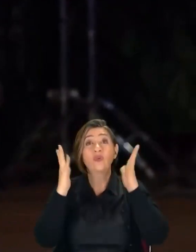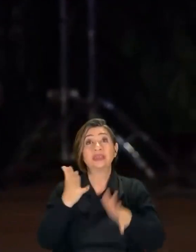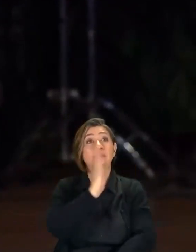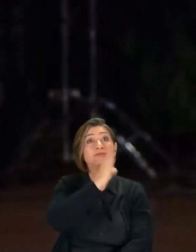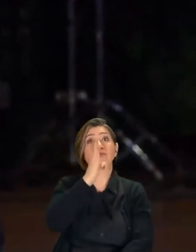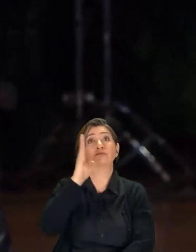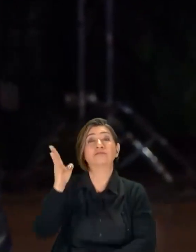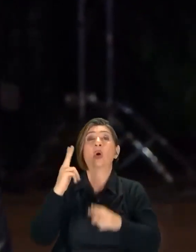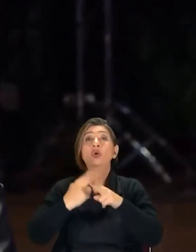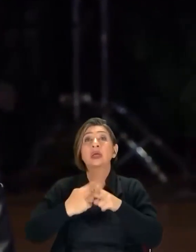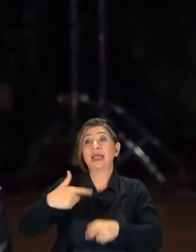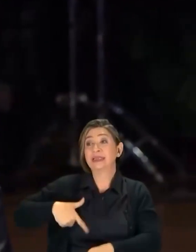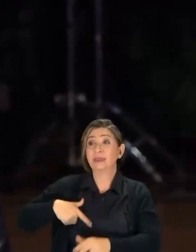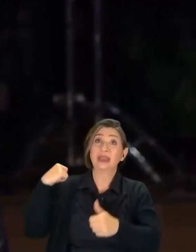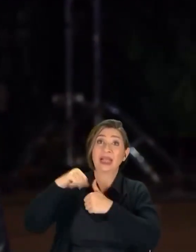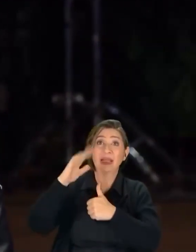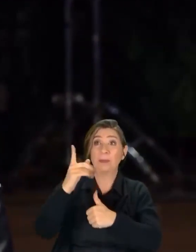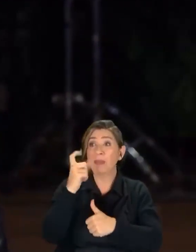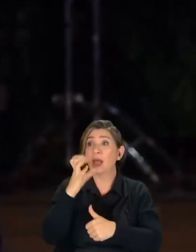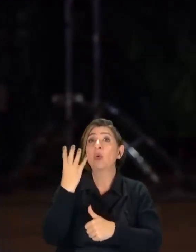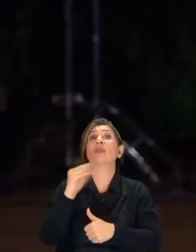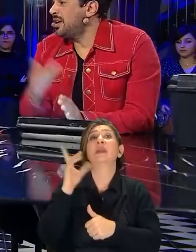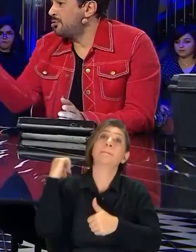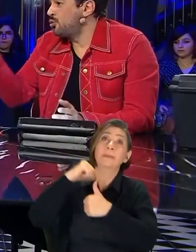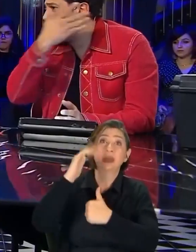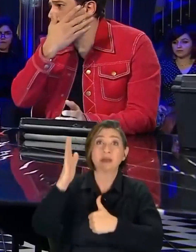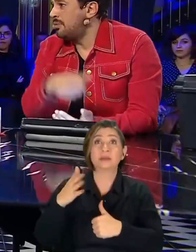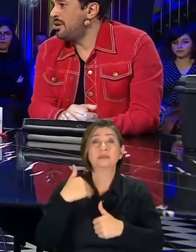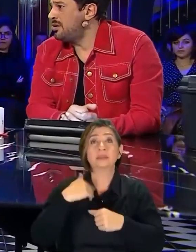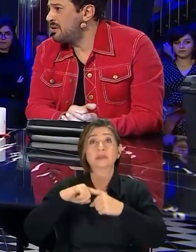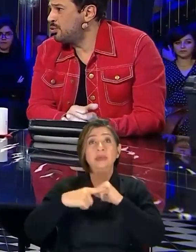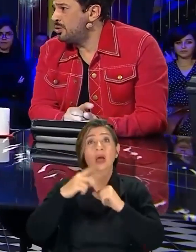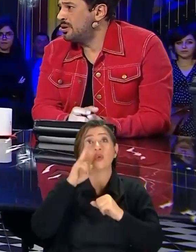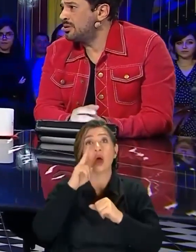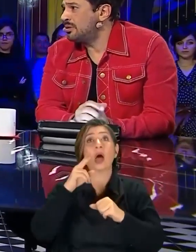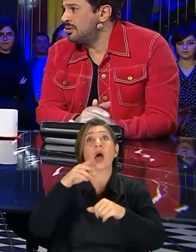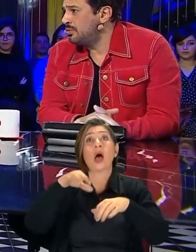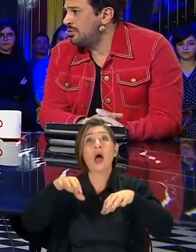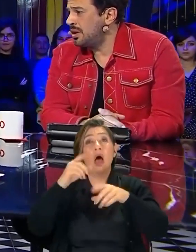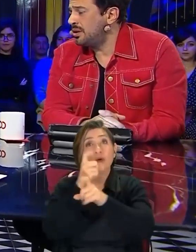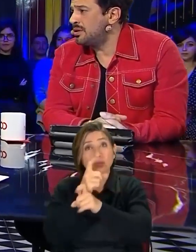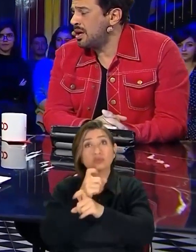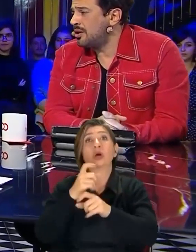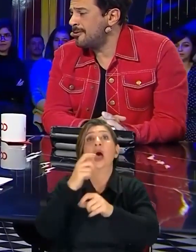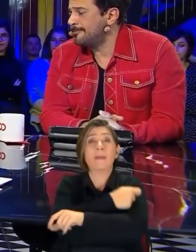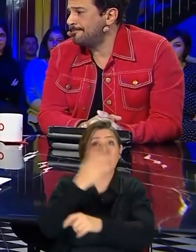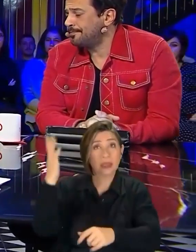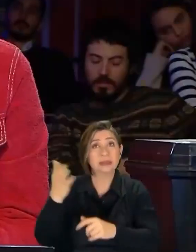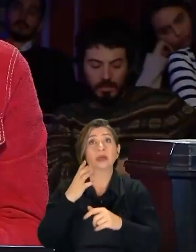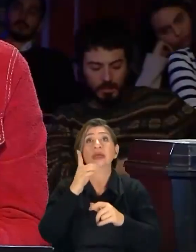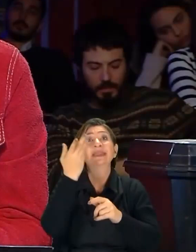Dolaşıyoruz örnekse işte İzmir'e tekrar gittik daha bir ay geçmeden Evet biz de her hafta sonu Almanya'dayım şeyde Yani